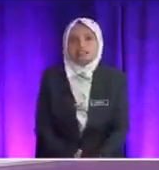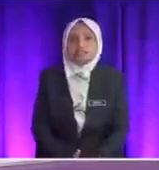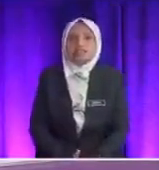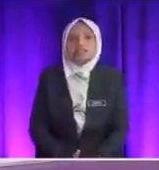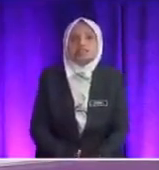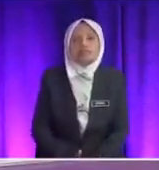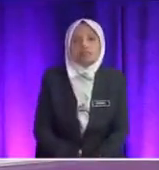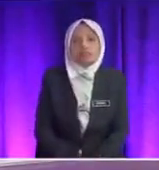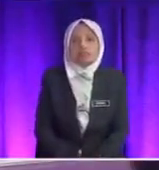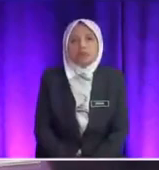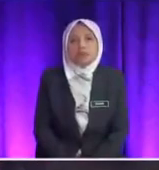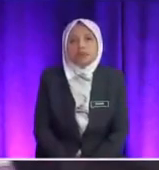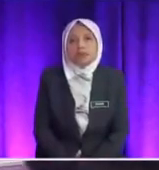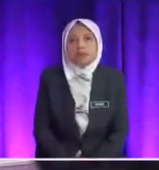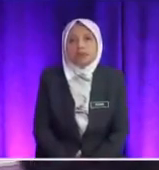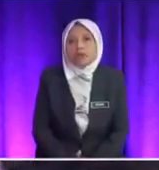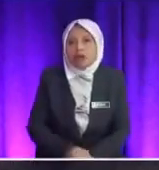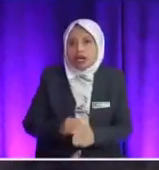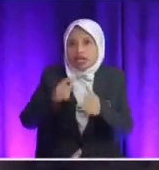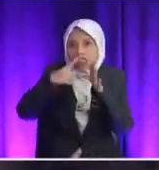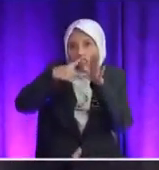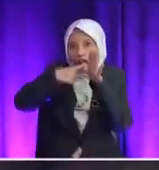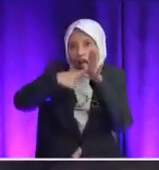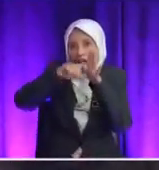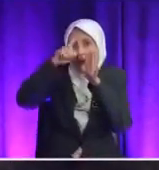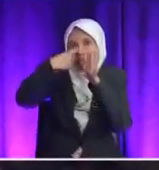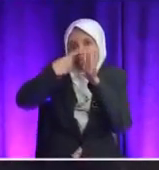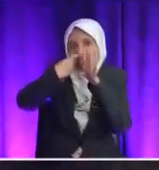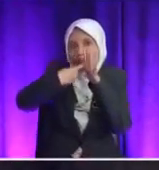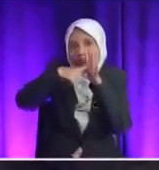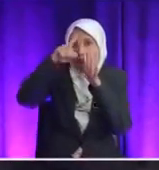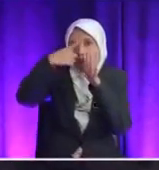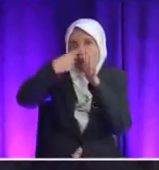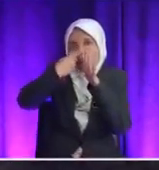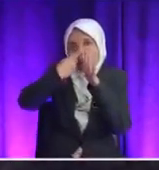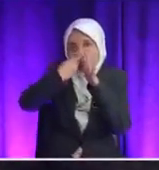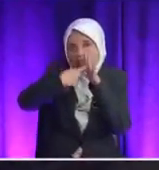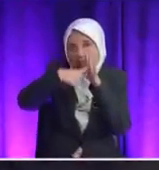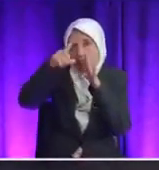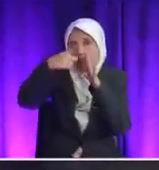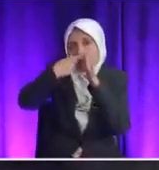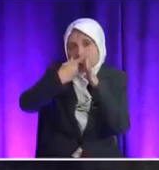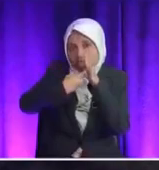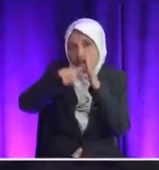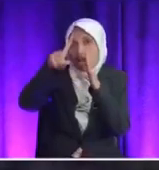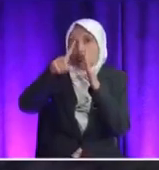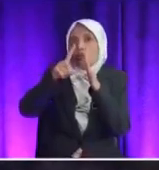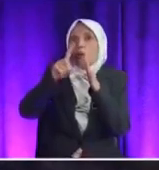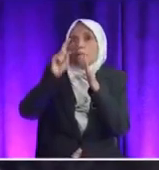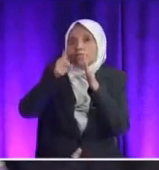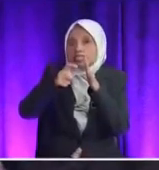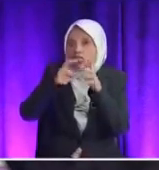halo halo hahaha di celah nih penting wiwawite ngaboseh aba Go Fishing abouthetic